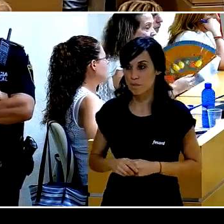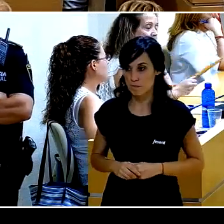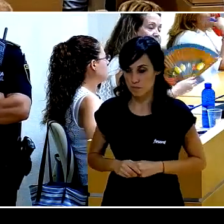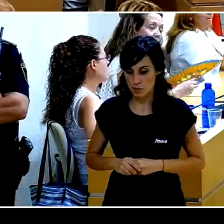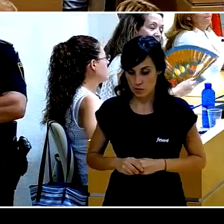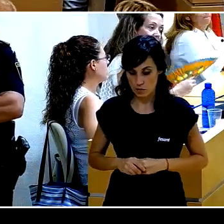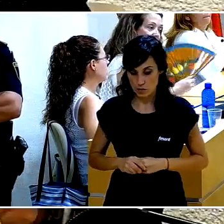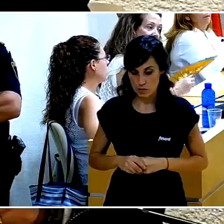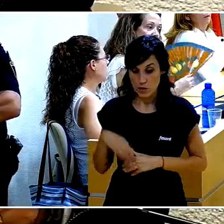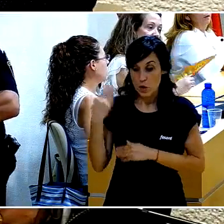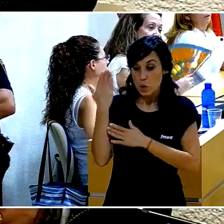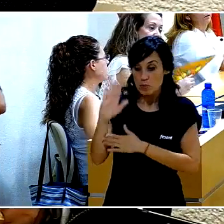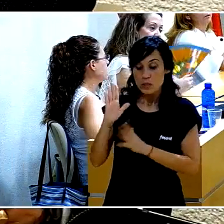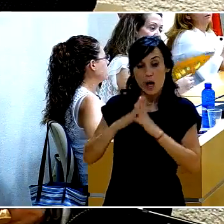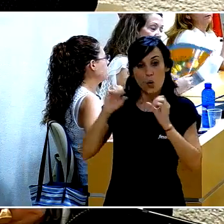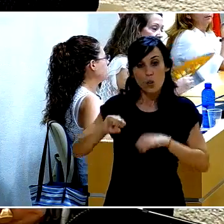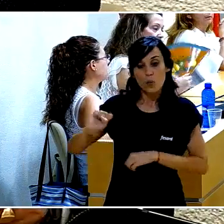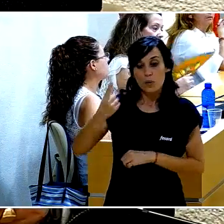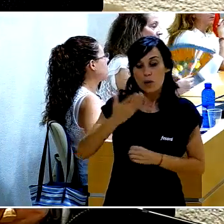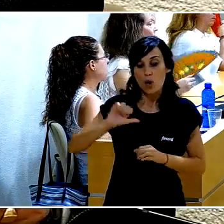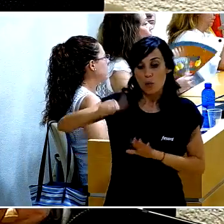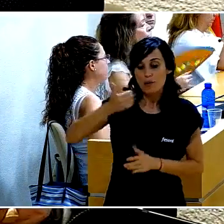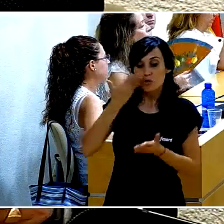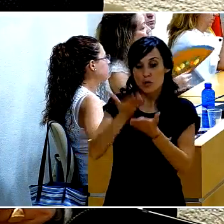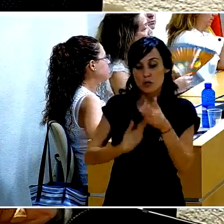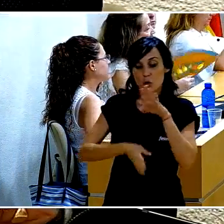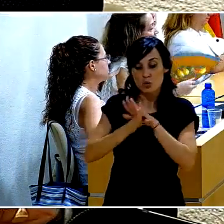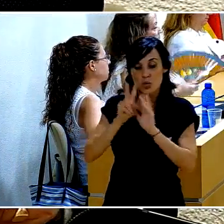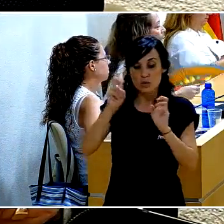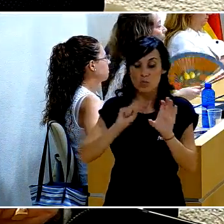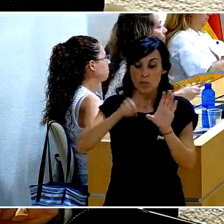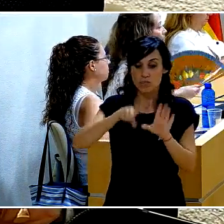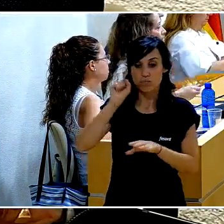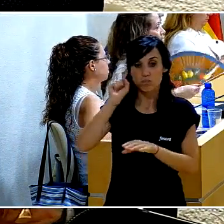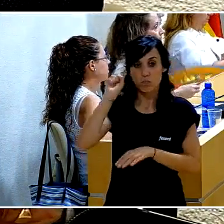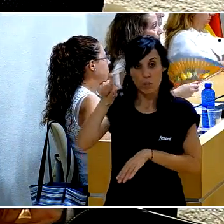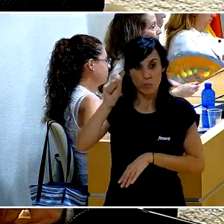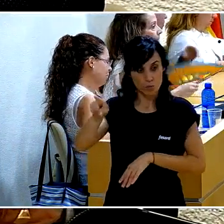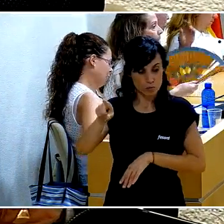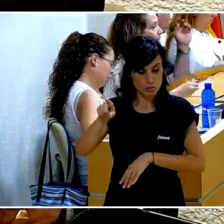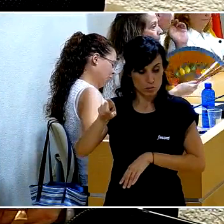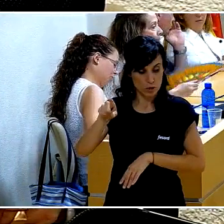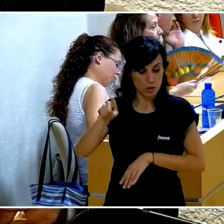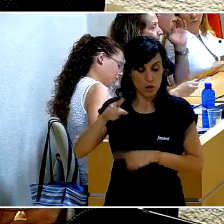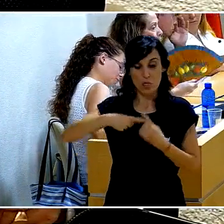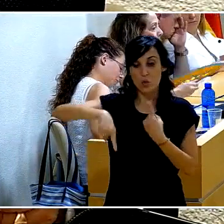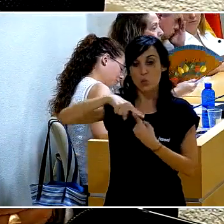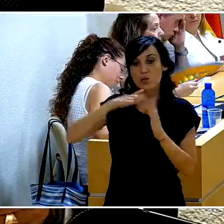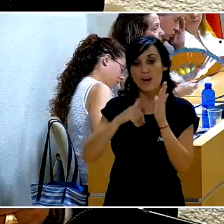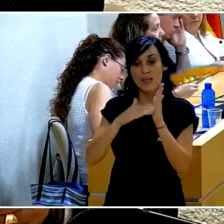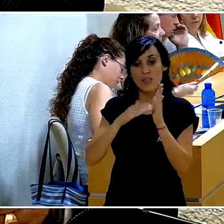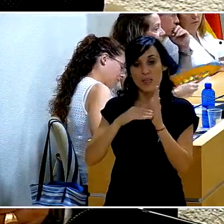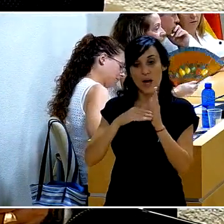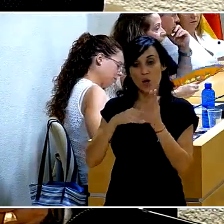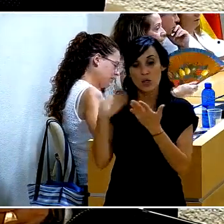La proposta d'acuerdo és, primero, aprovar, solicitar i continuar con la adscripción del municipi de Paiporta al Circuito Valenciano en